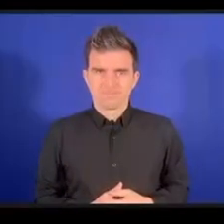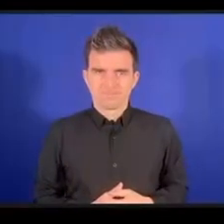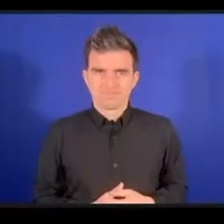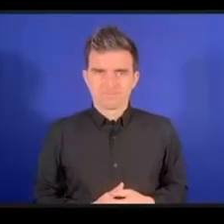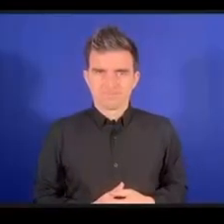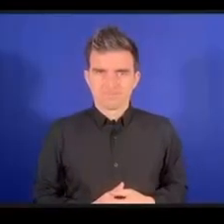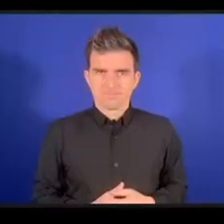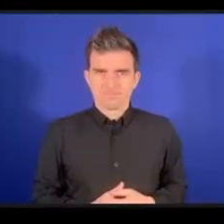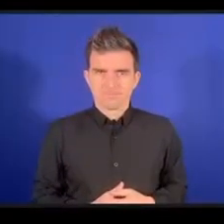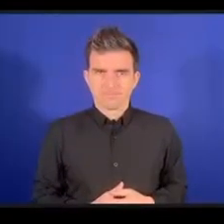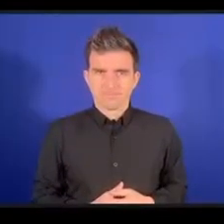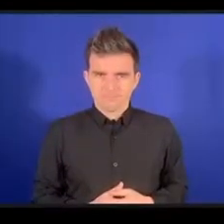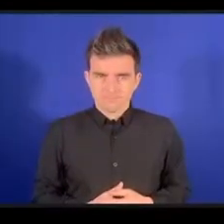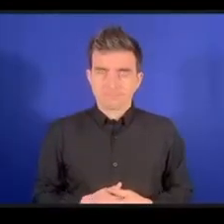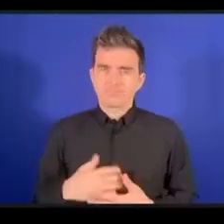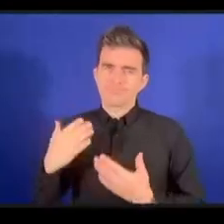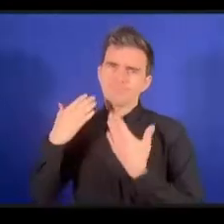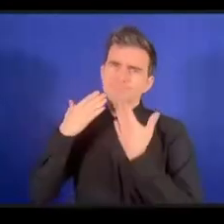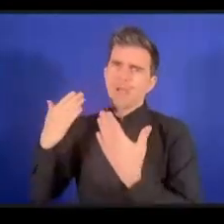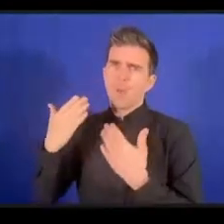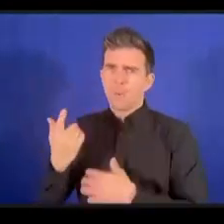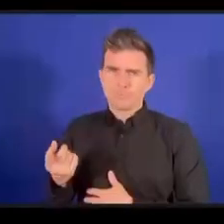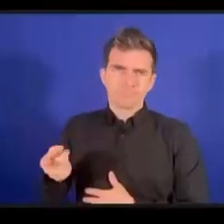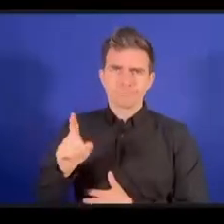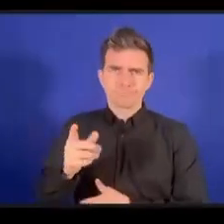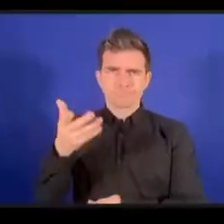给我每个人都发了个礼物，谢谢。